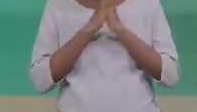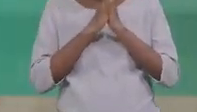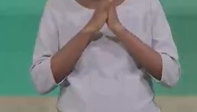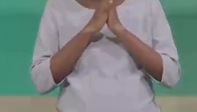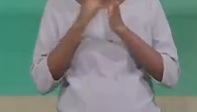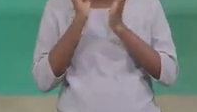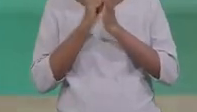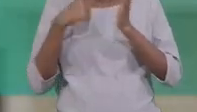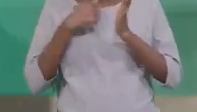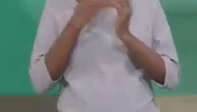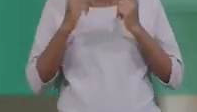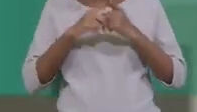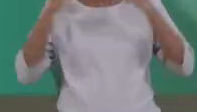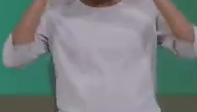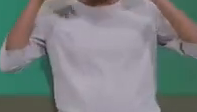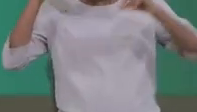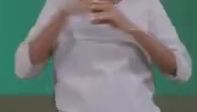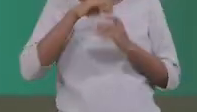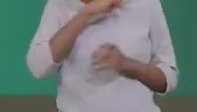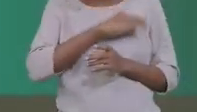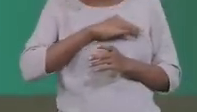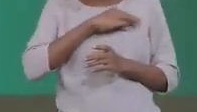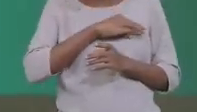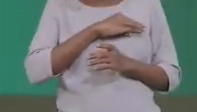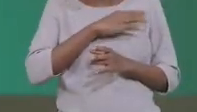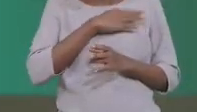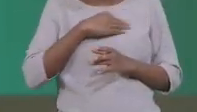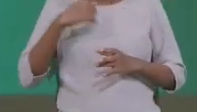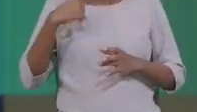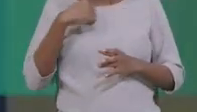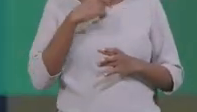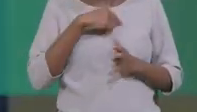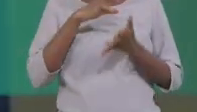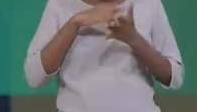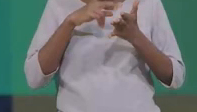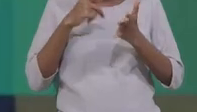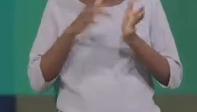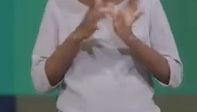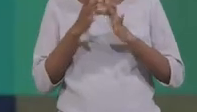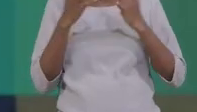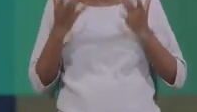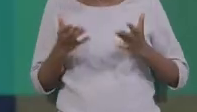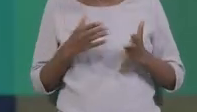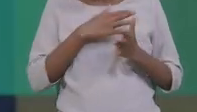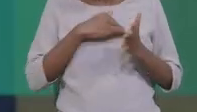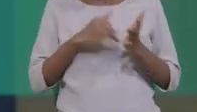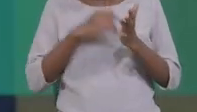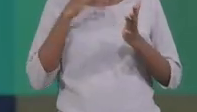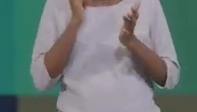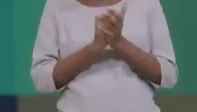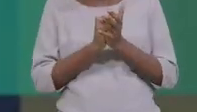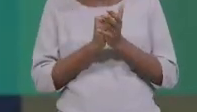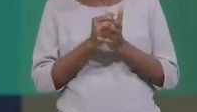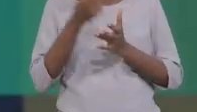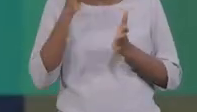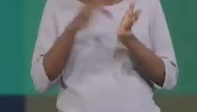désir. Et nous voulons réussir dans le ministère. Et nous lisons les Écritures. Et on